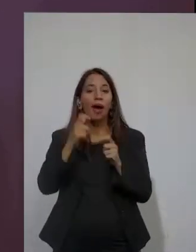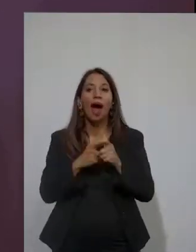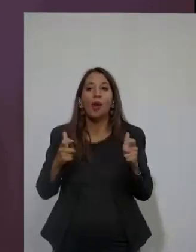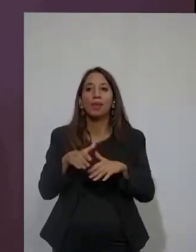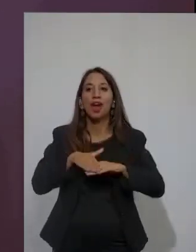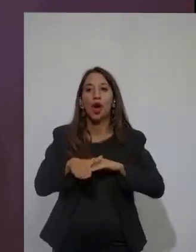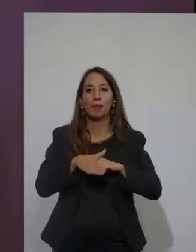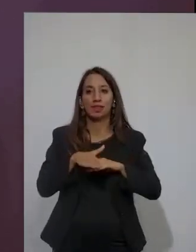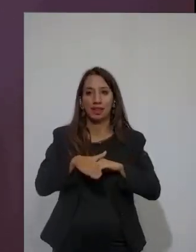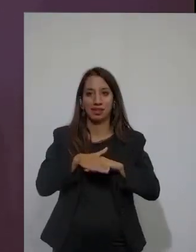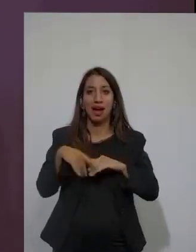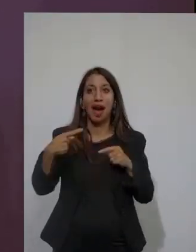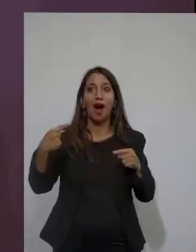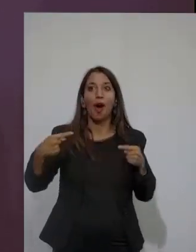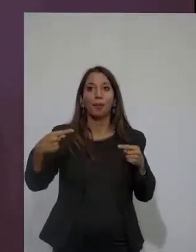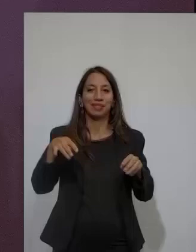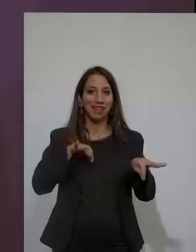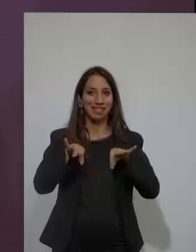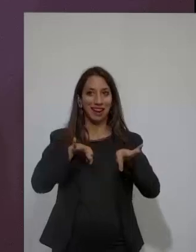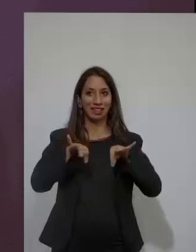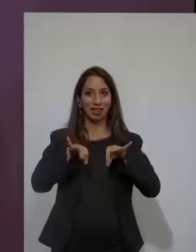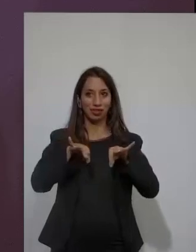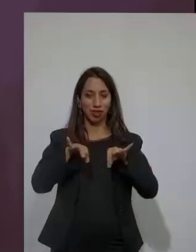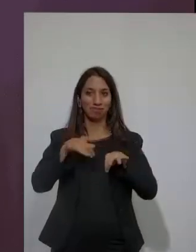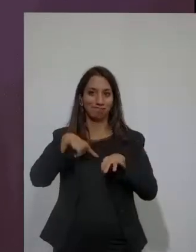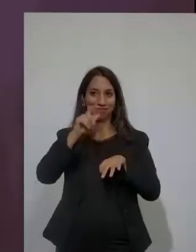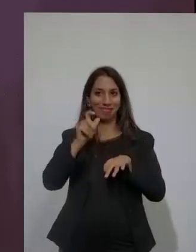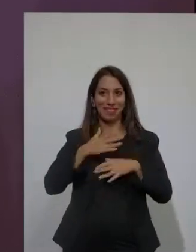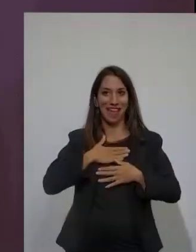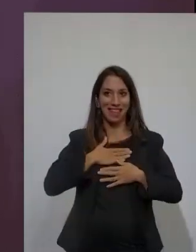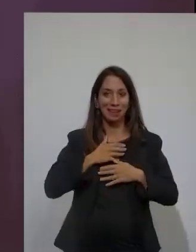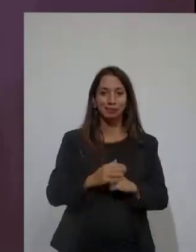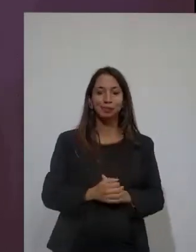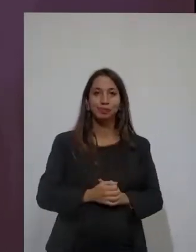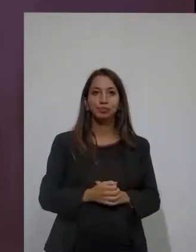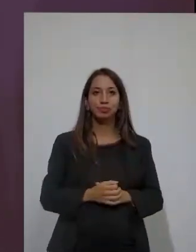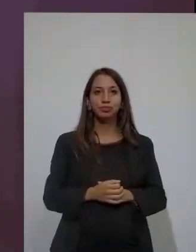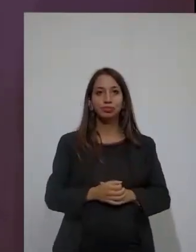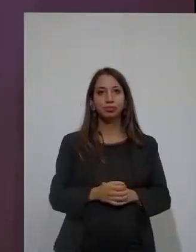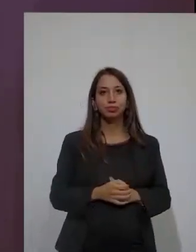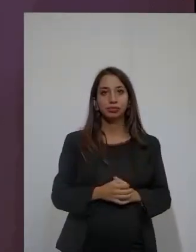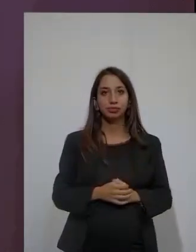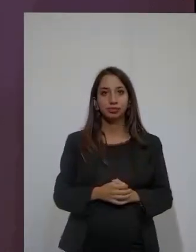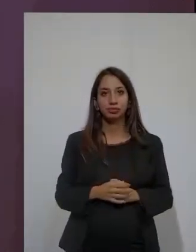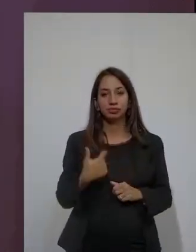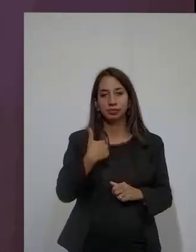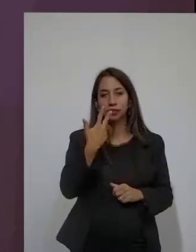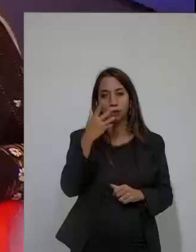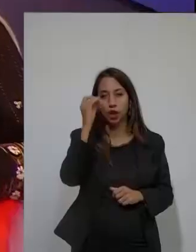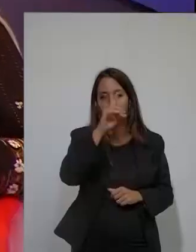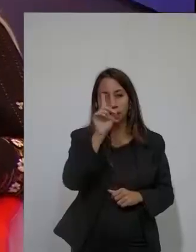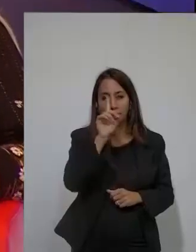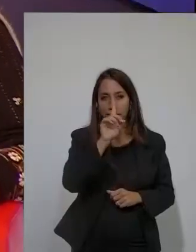la competitività strategica del nostro paese. Approfitto anche adesso perché non vorrei poi scordarmene al termine